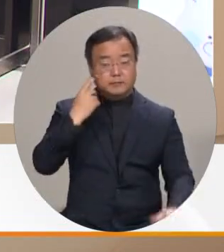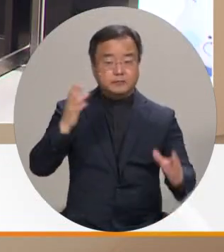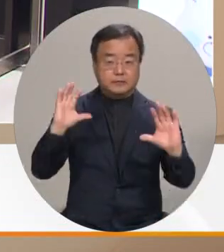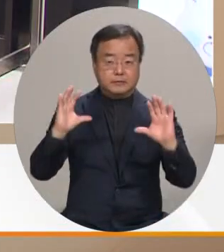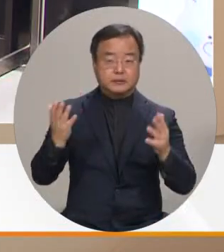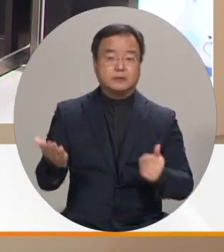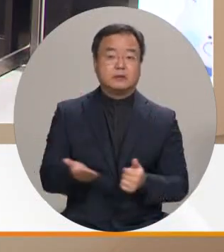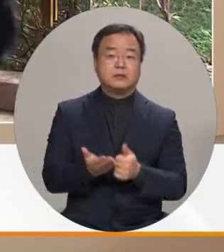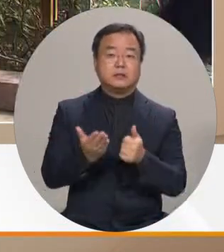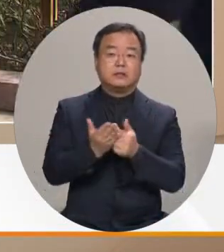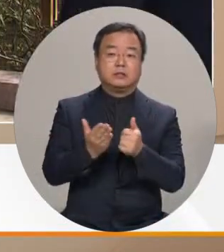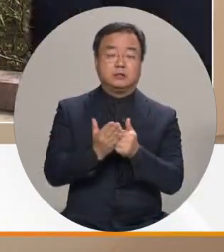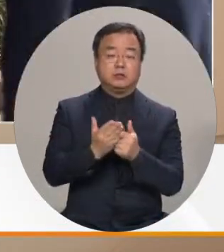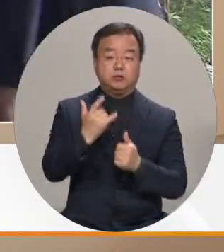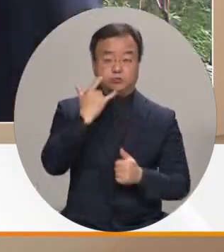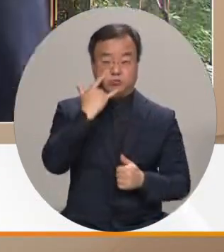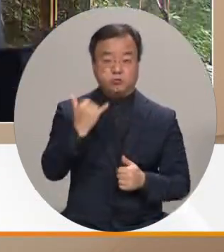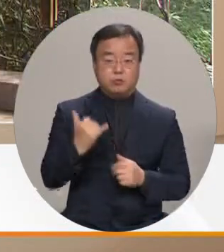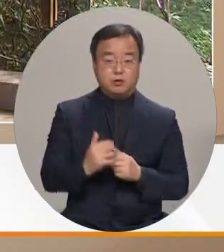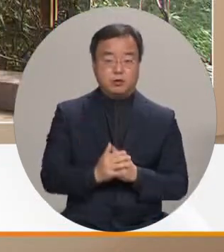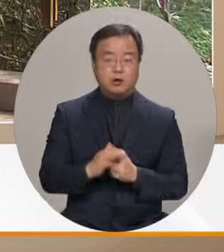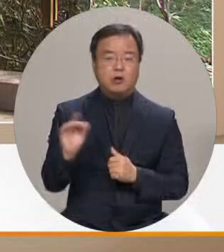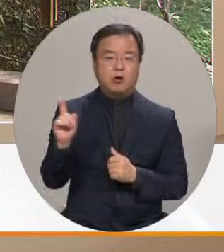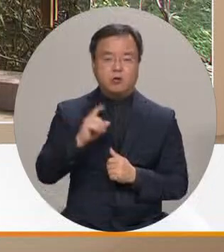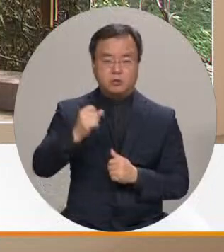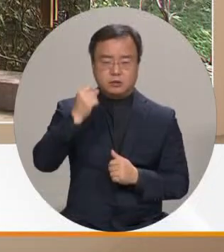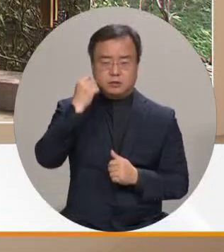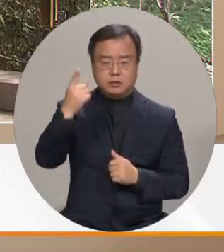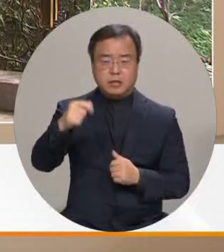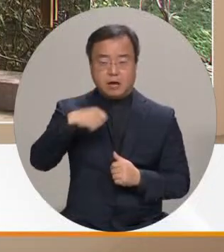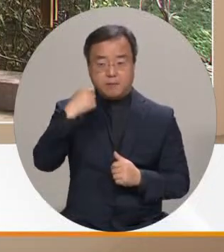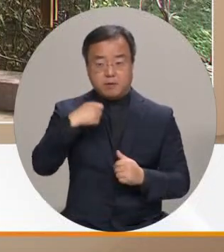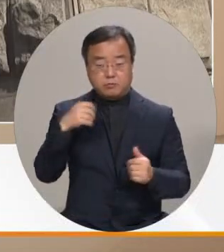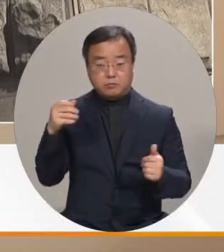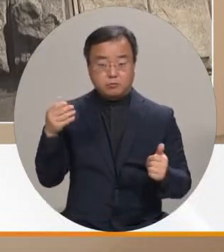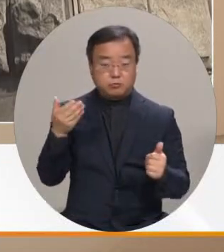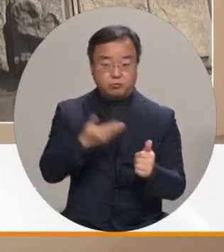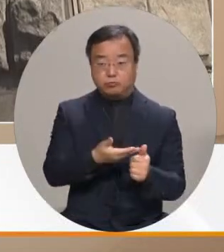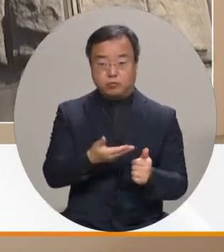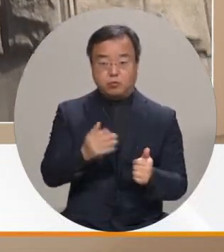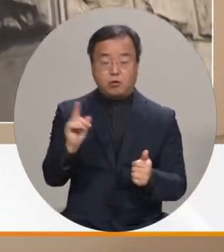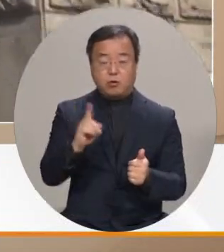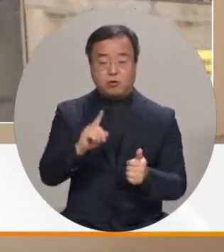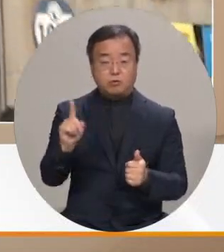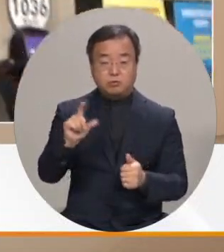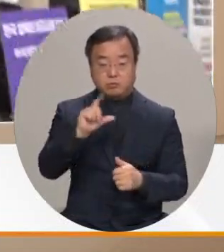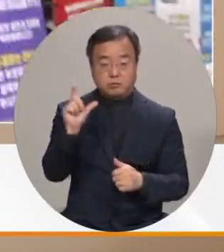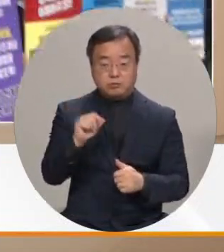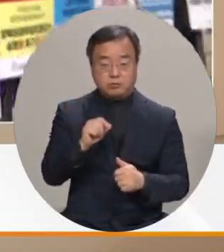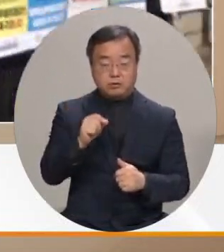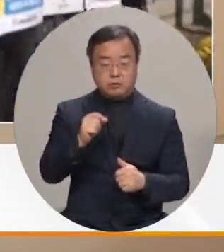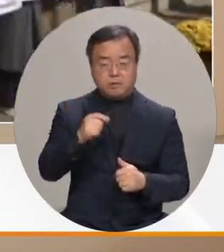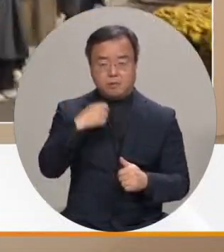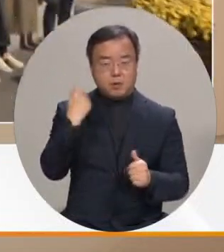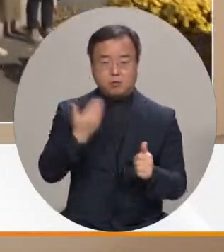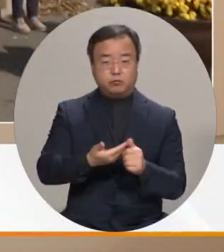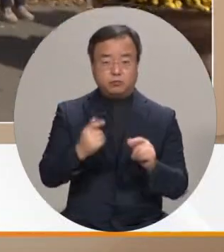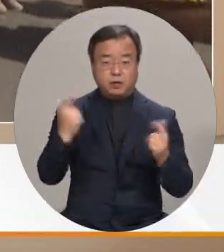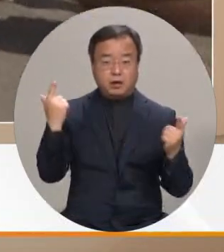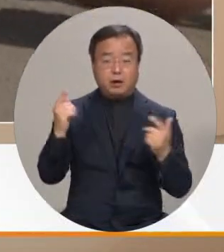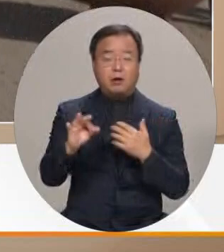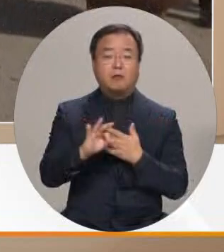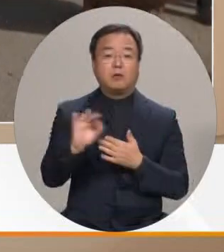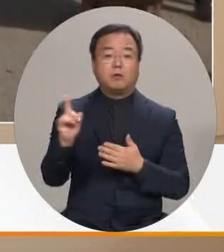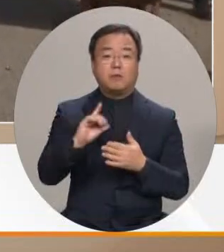키우는 양육자가 어떤 달은 밥을 주고 애한테 어떤 다은 밥을 안 줬어요 그럼 이거